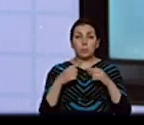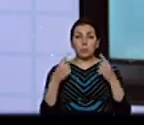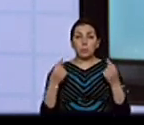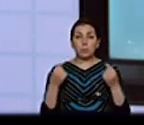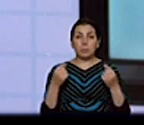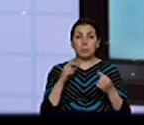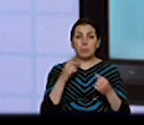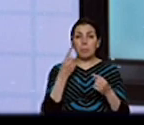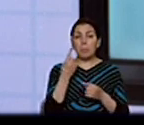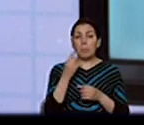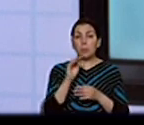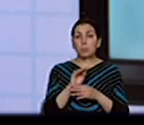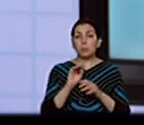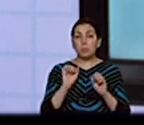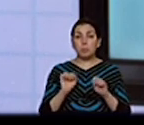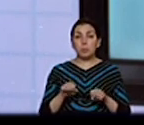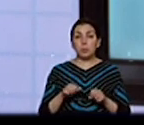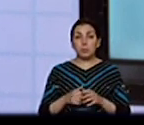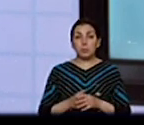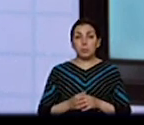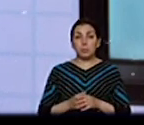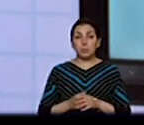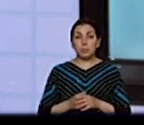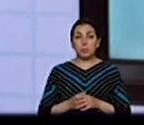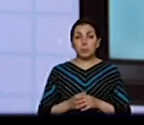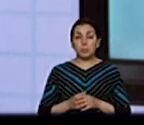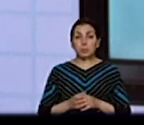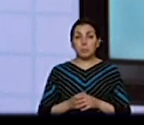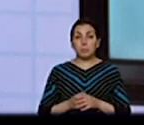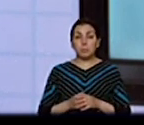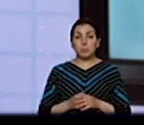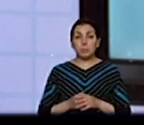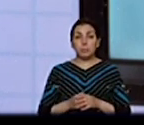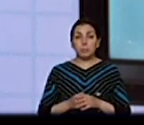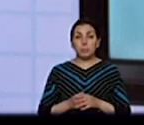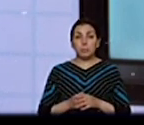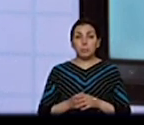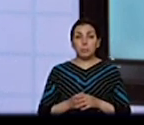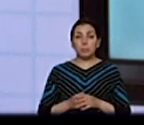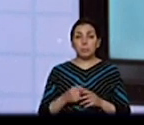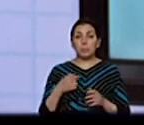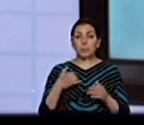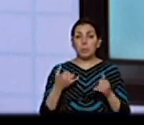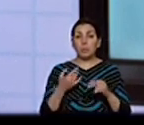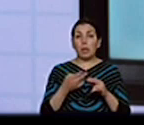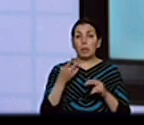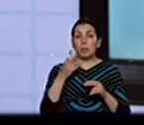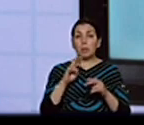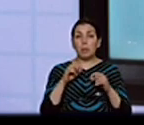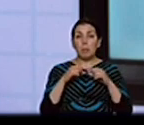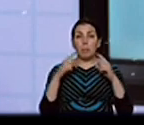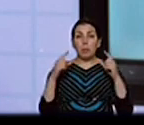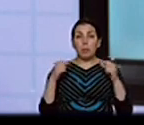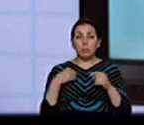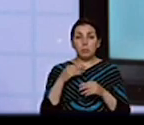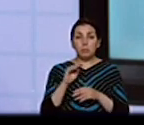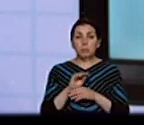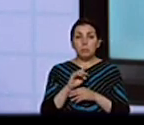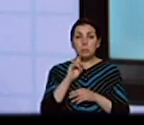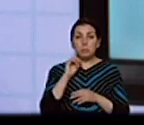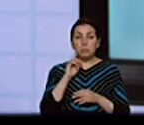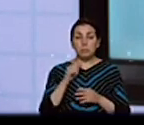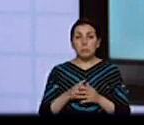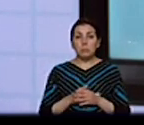ham bo'ladi, ikkita qo'ysangiz ham bo'ladi. Men hozir sizlarga ikkita barg qo'ydim. Hozircha